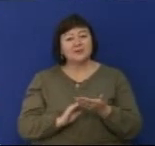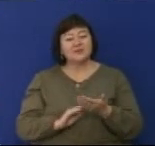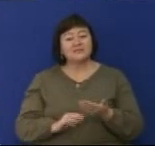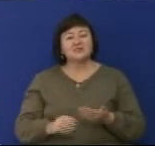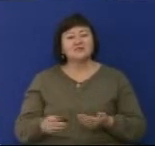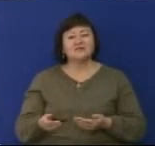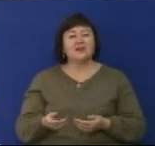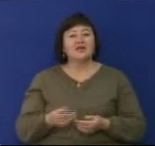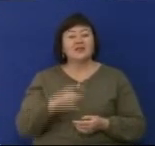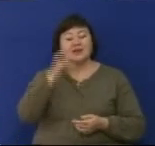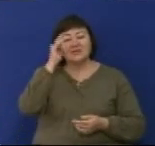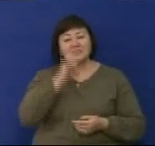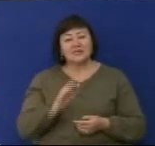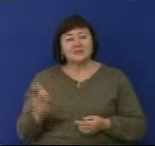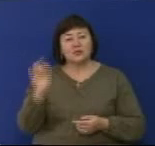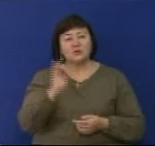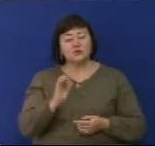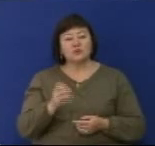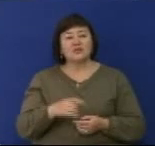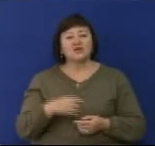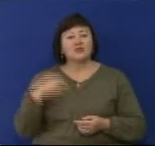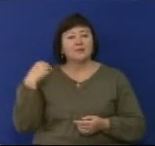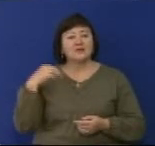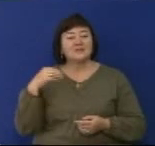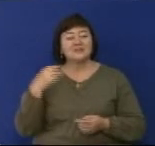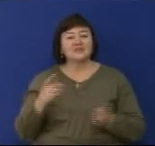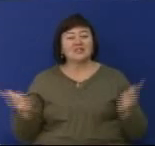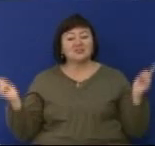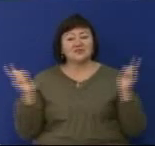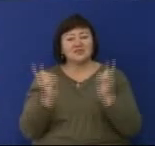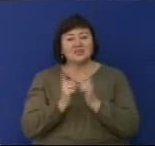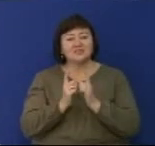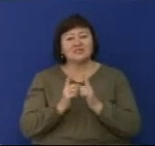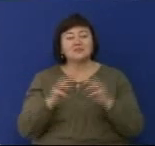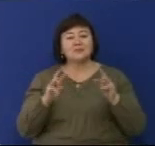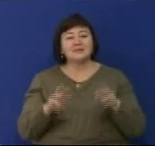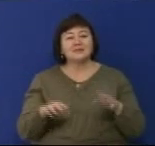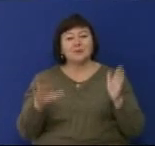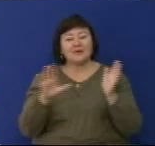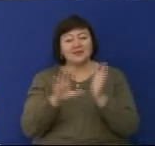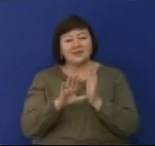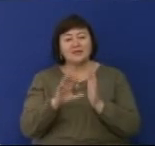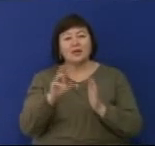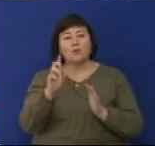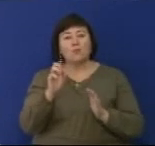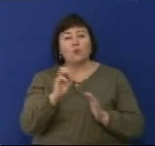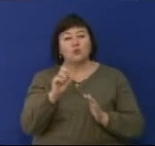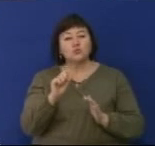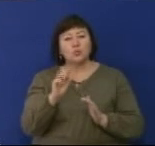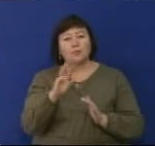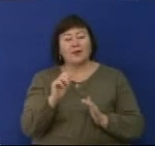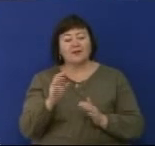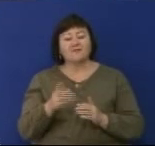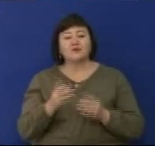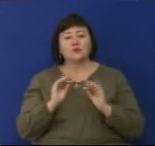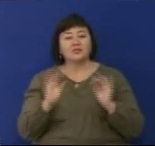казахстана также глава государства принял министра энергетики канаты бы zumba его к сонджу марта кайф был проинформирован об итогах работы